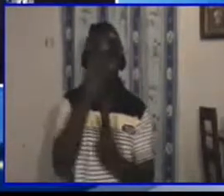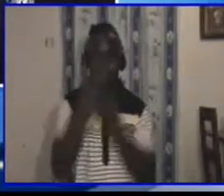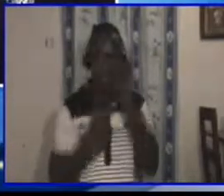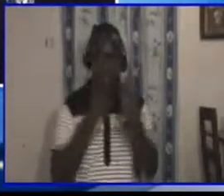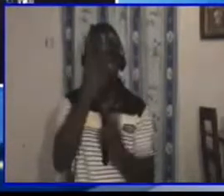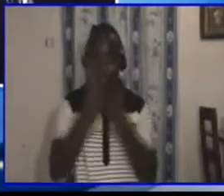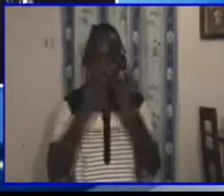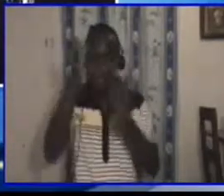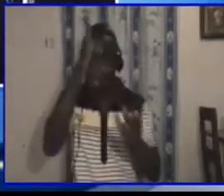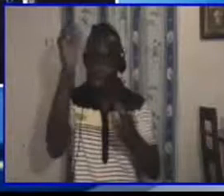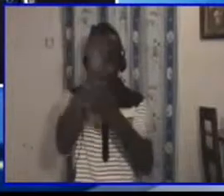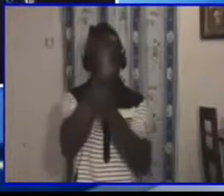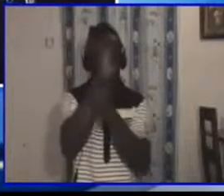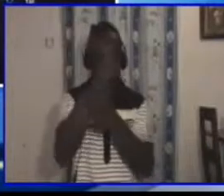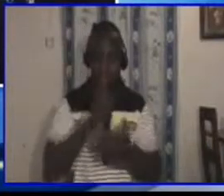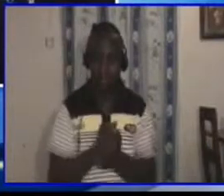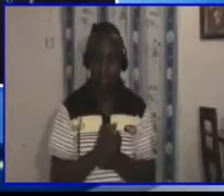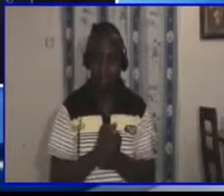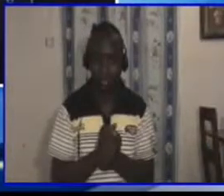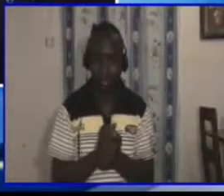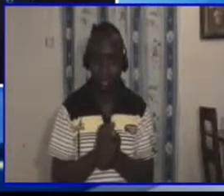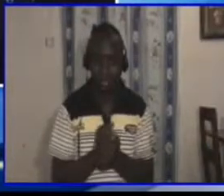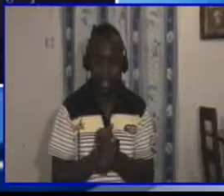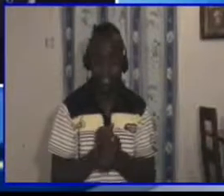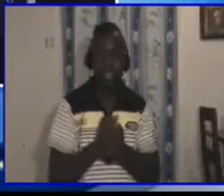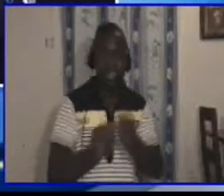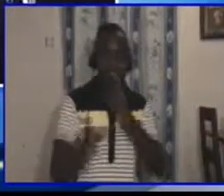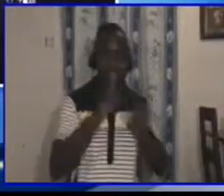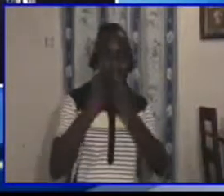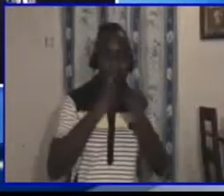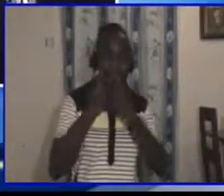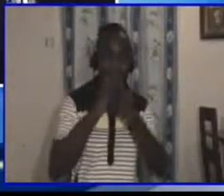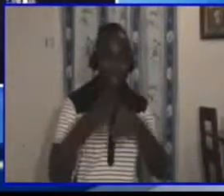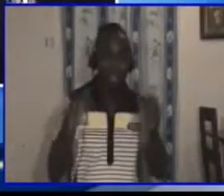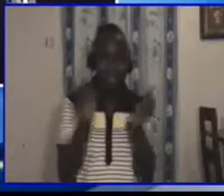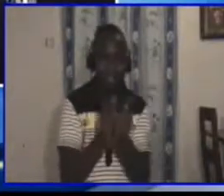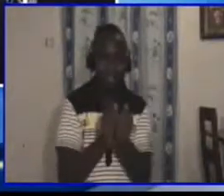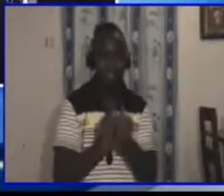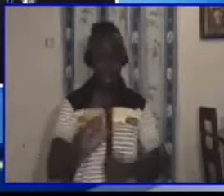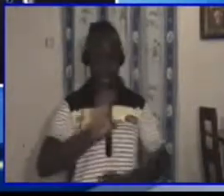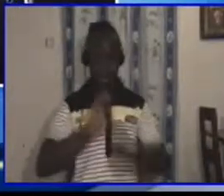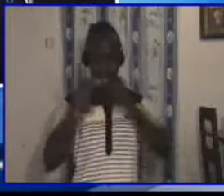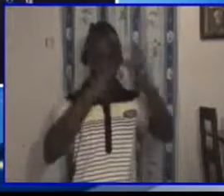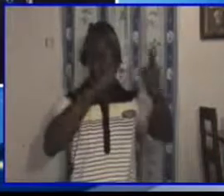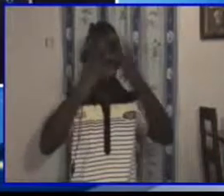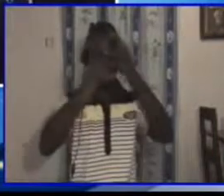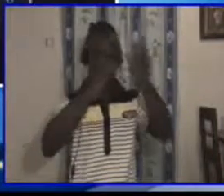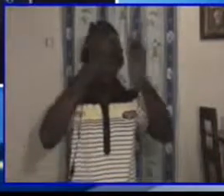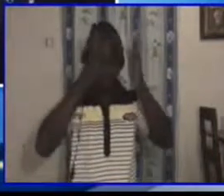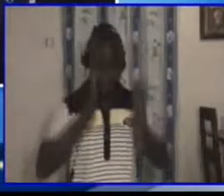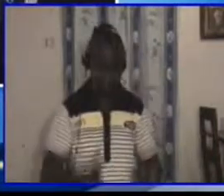e gli camminava nel giardino dell'eden egli ha visitato